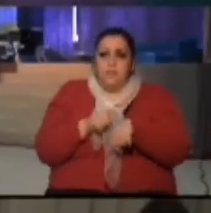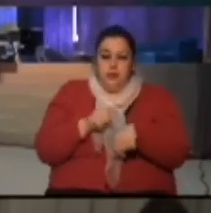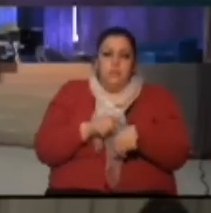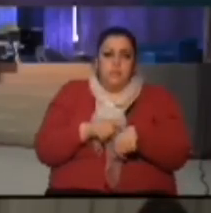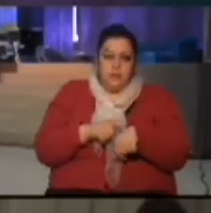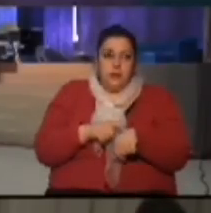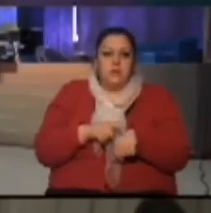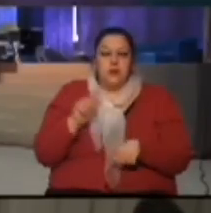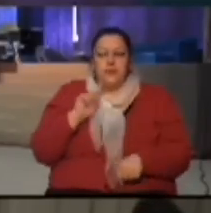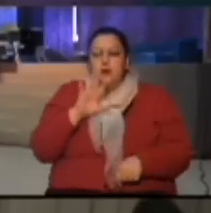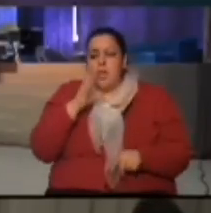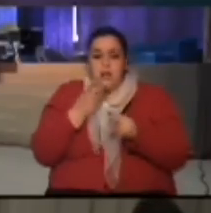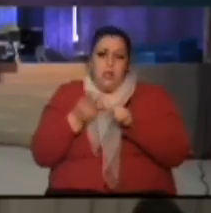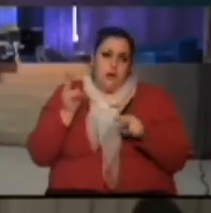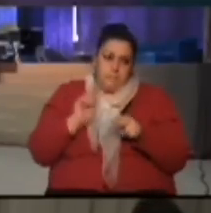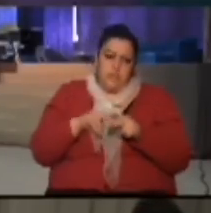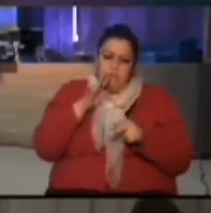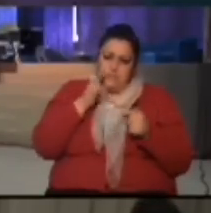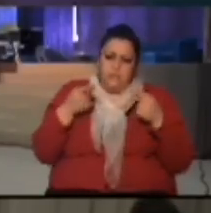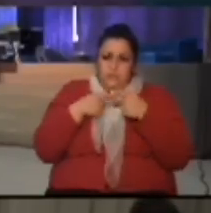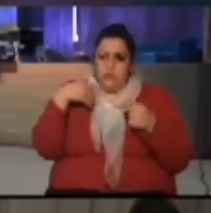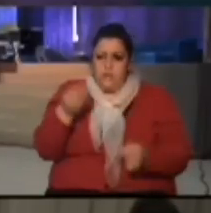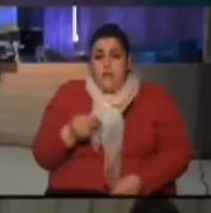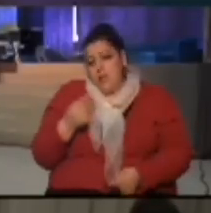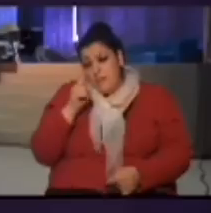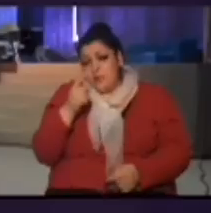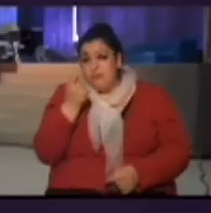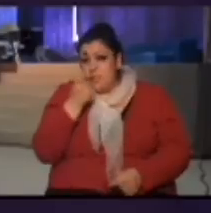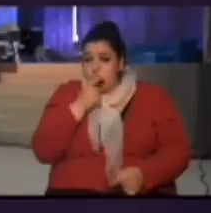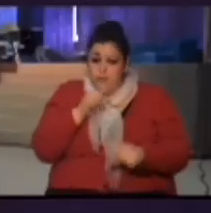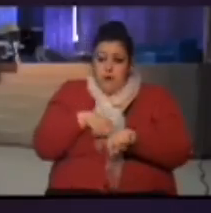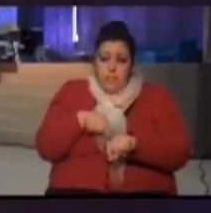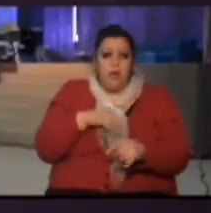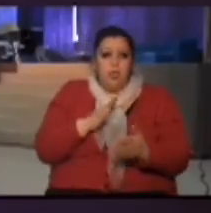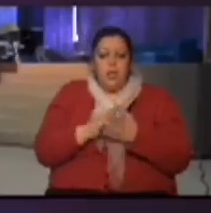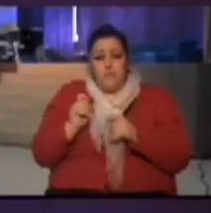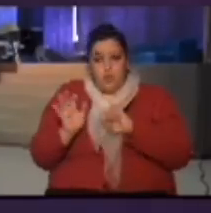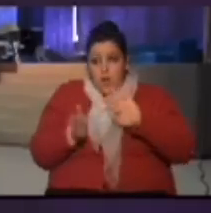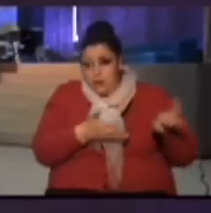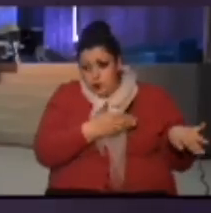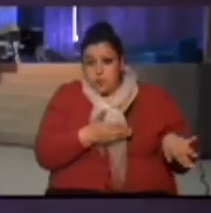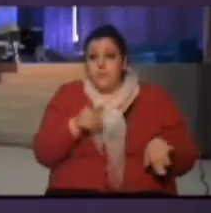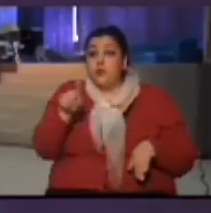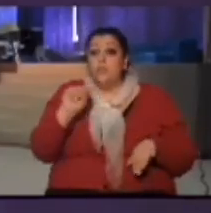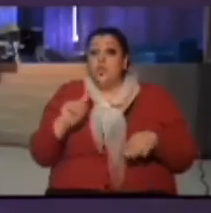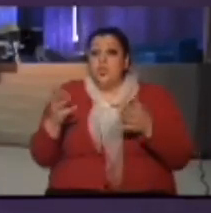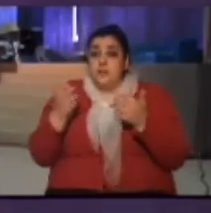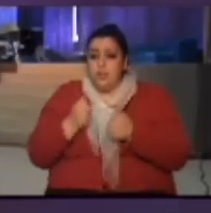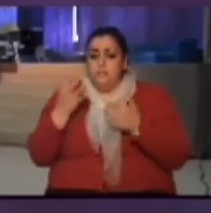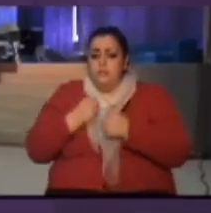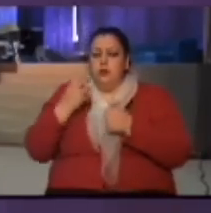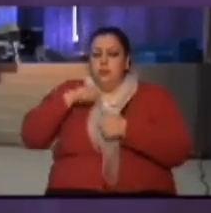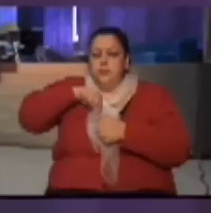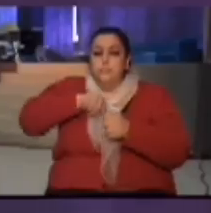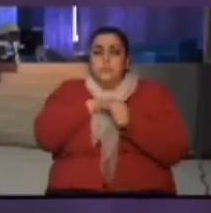առնում շատ անգամ, գուցե դեռ ժամանակ կա, որ պիտի անցնի, որպեսզի այն ինչ որ դու ստացել ես քո ներսում